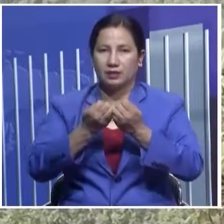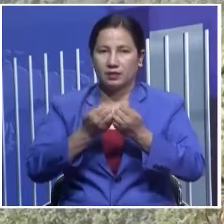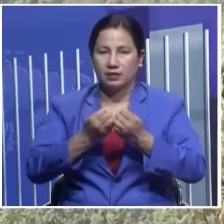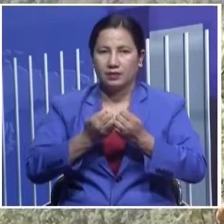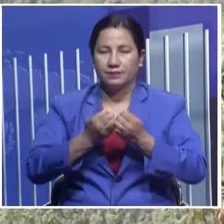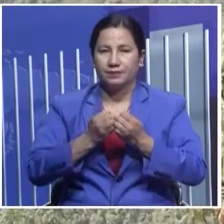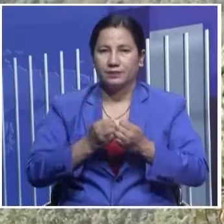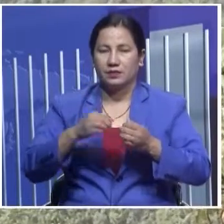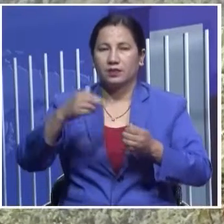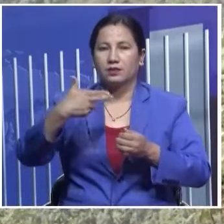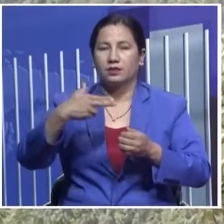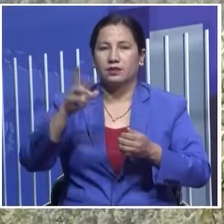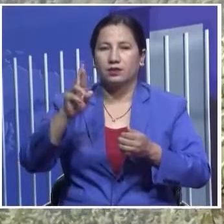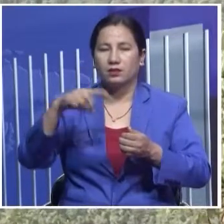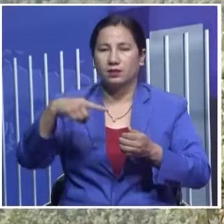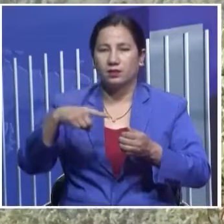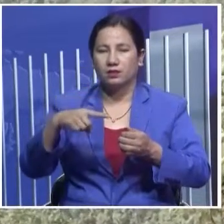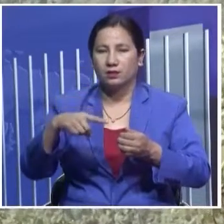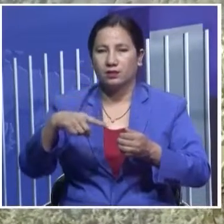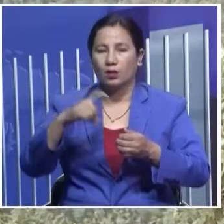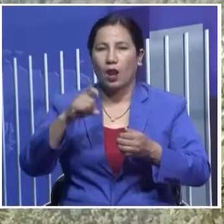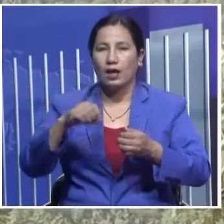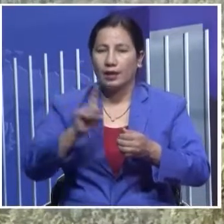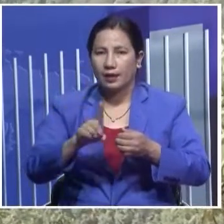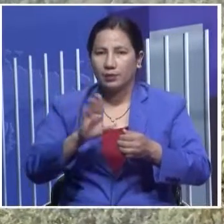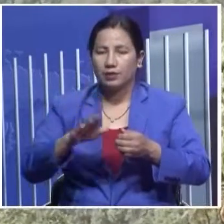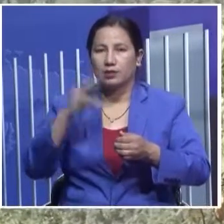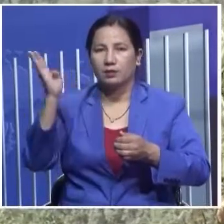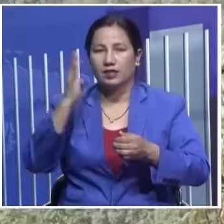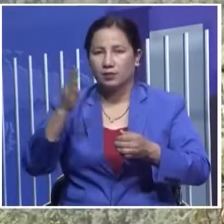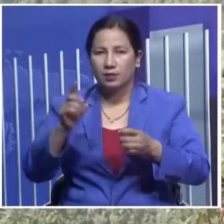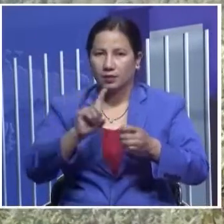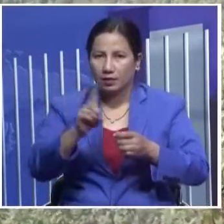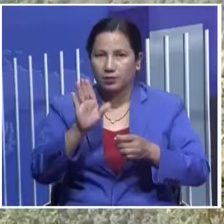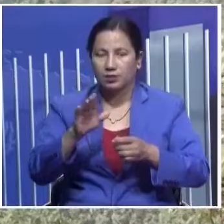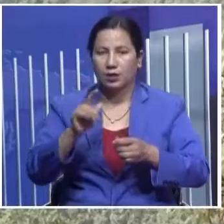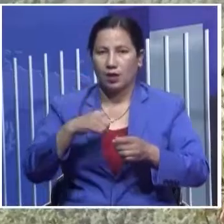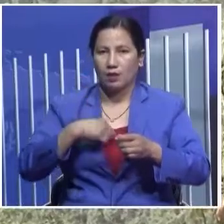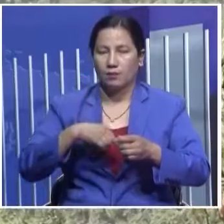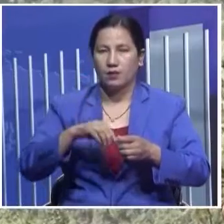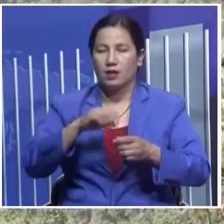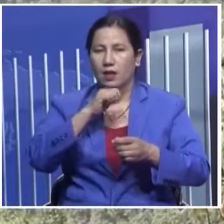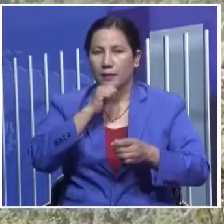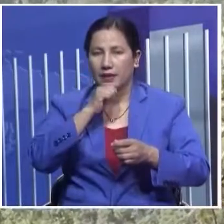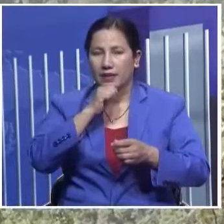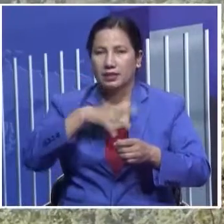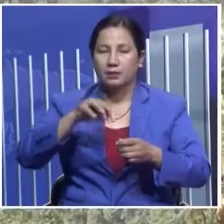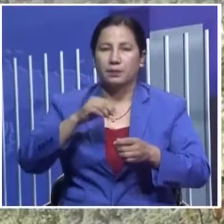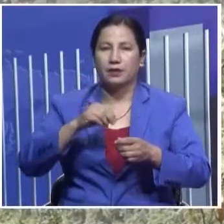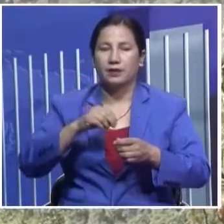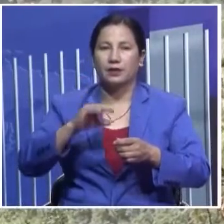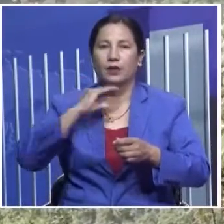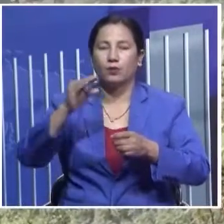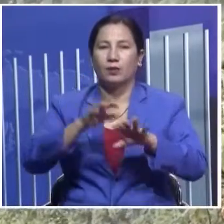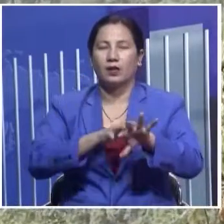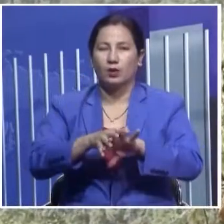राम्रो छ, यहाँ वातावरण पनि ठिक मिल्या छ हजुर। अरू यो हाम्रो यो बाख्रा सब यहाँको केटाहरू